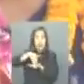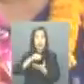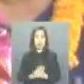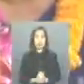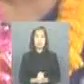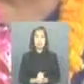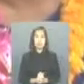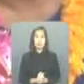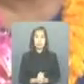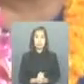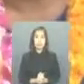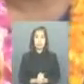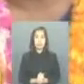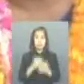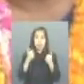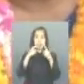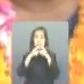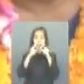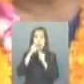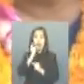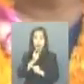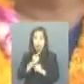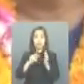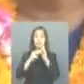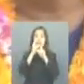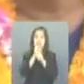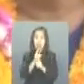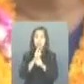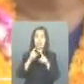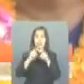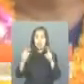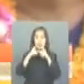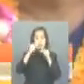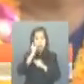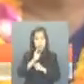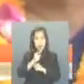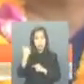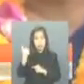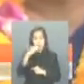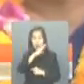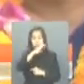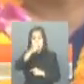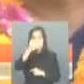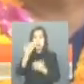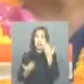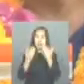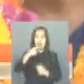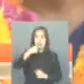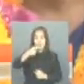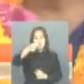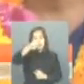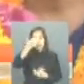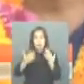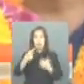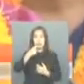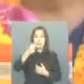ผมว่าความจริงฮะความจริงก็ต้องเป็นความจริงจะหนีความจริงไม่พ้นแต่ว่าจะพูดที่สี่แยกราชประสงค์หรือจะพูดส